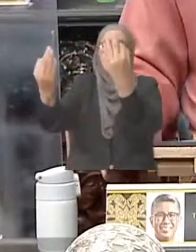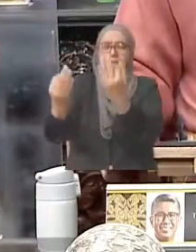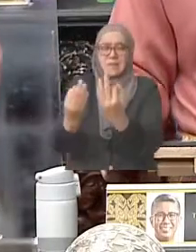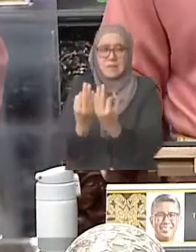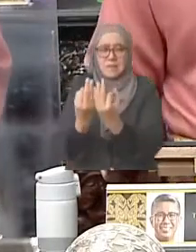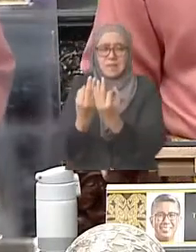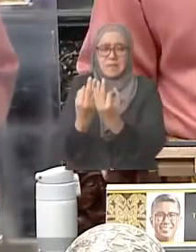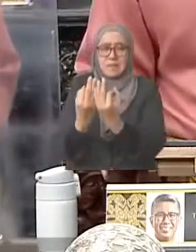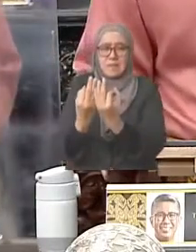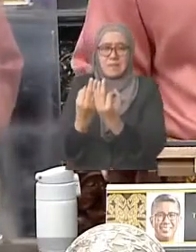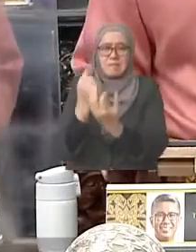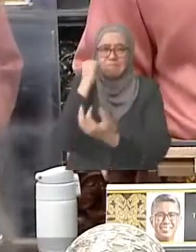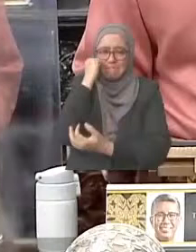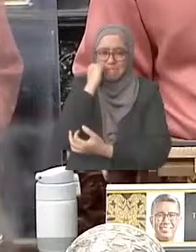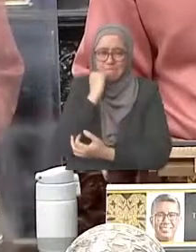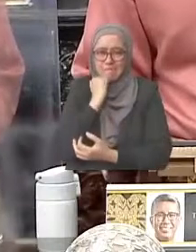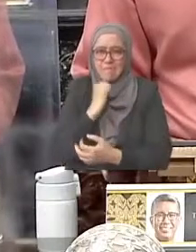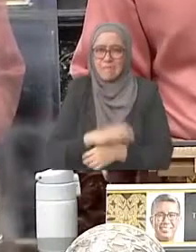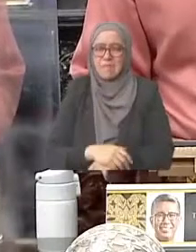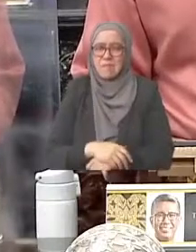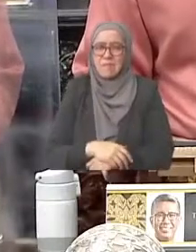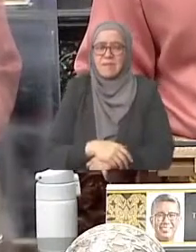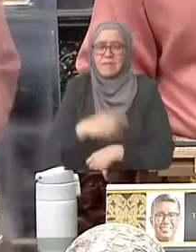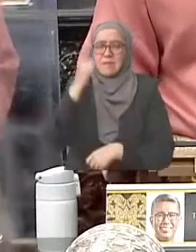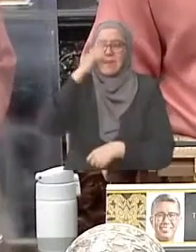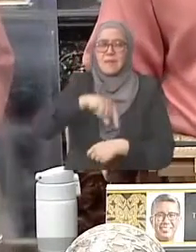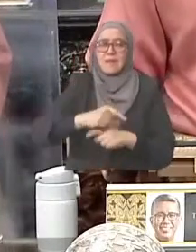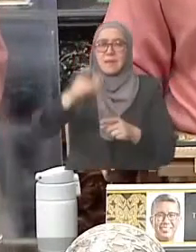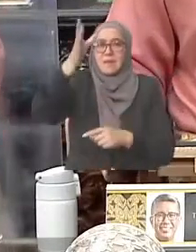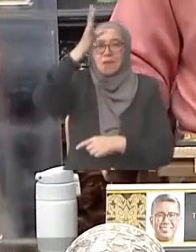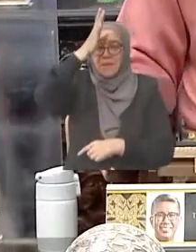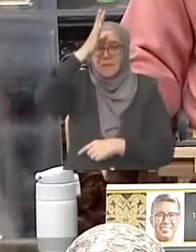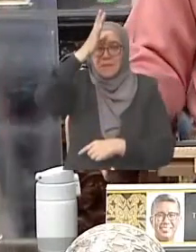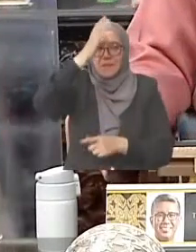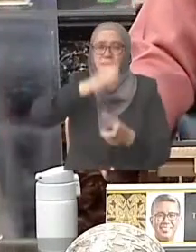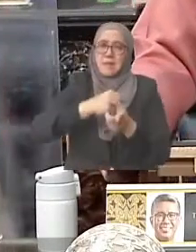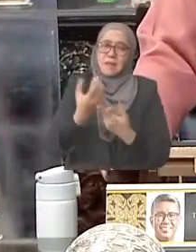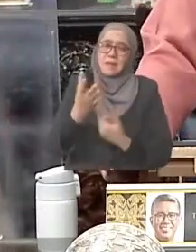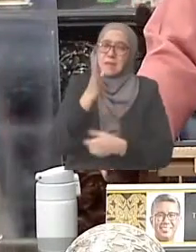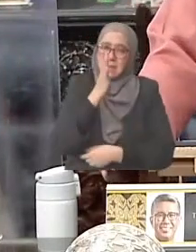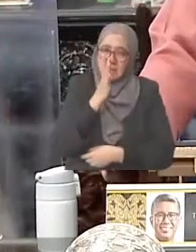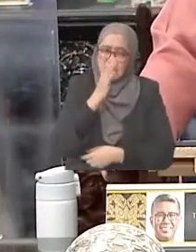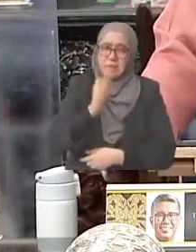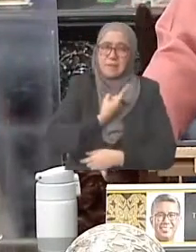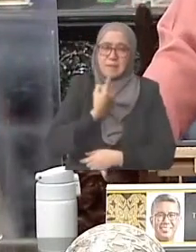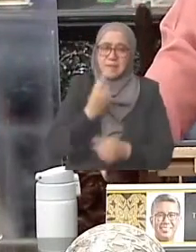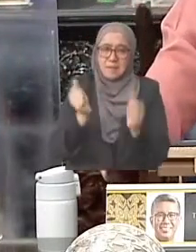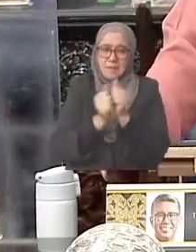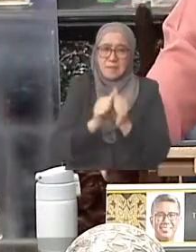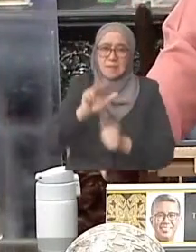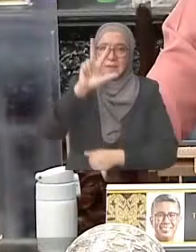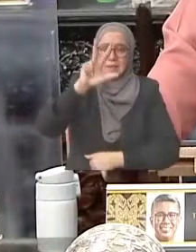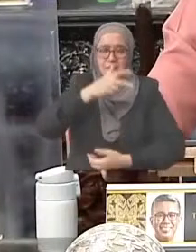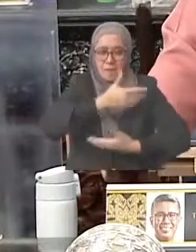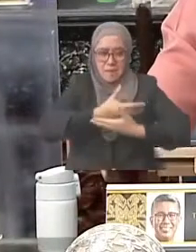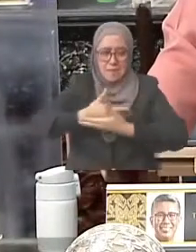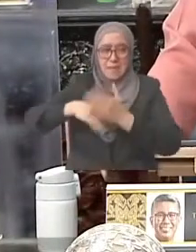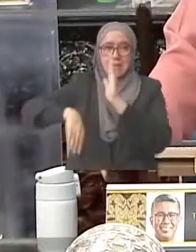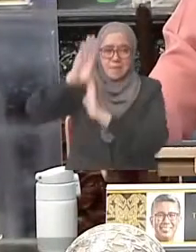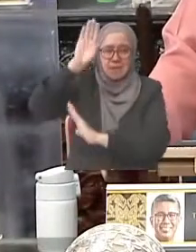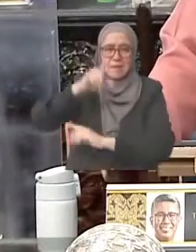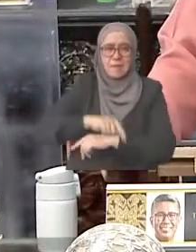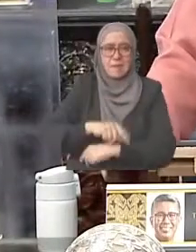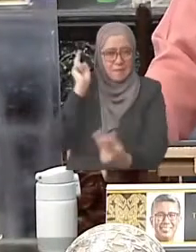emas ini bermakna kepada ibu atau bapak Tunggal dengan tinggi anak atau lebih Layak mendapat bikin